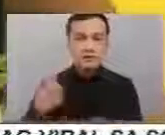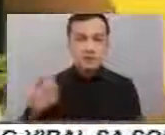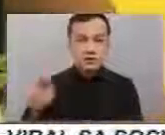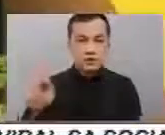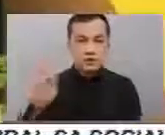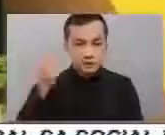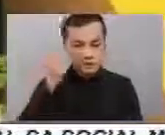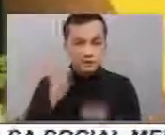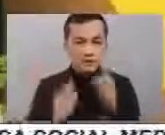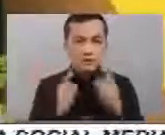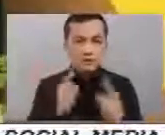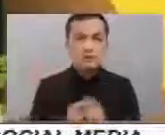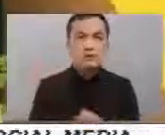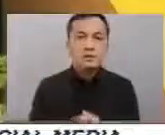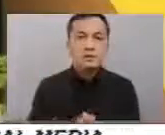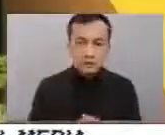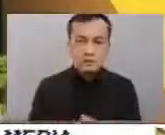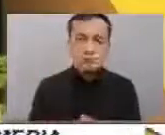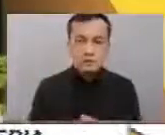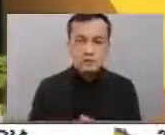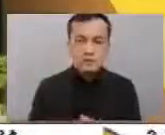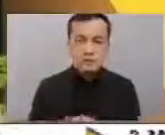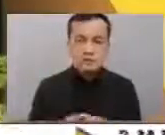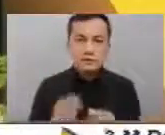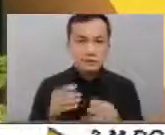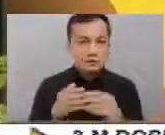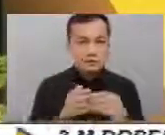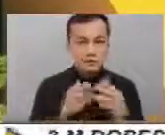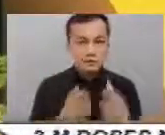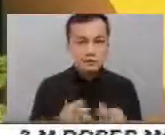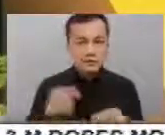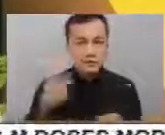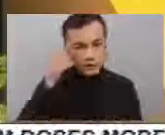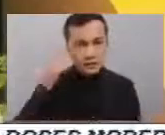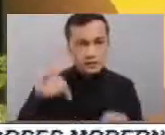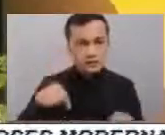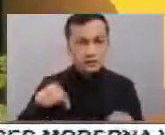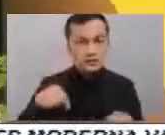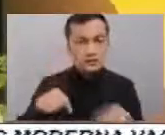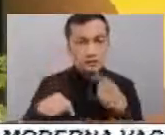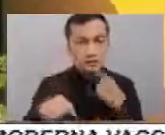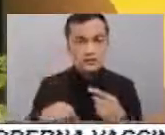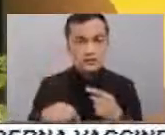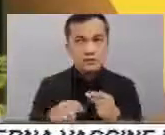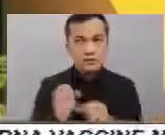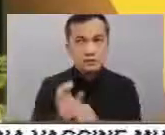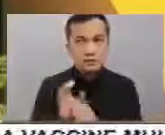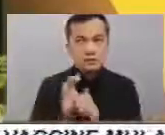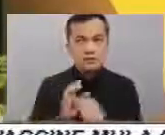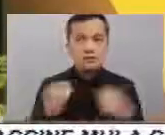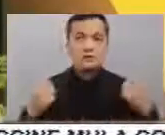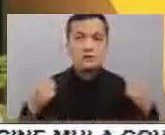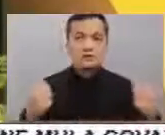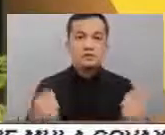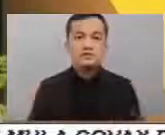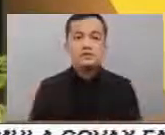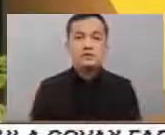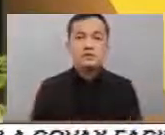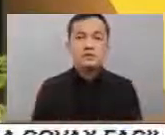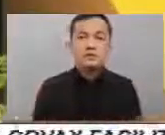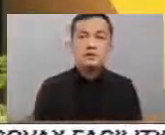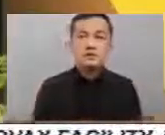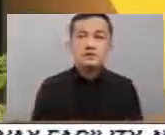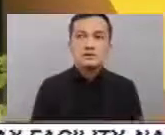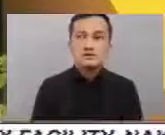Walang travel history ang nadagdag na dalawang kaso ng Delta variant sa Davao City. Patuloy naman ang contact tracing ng pamahalang lungsod